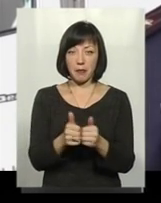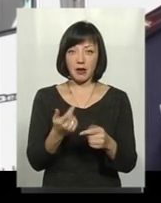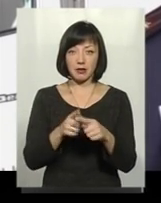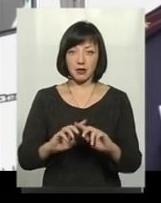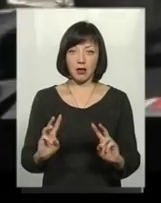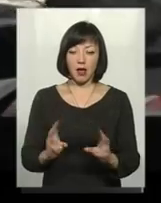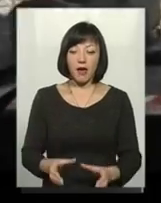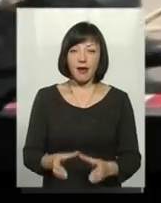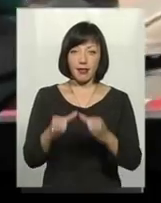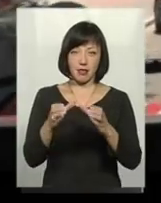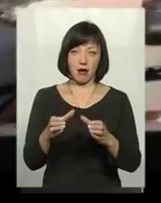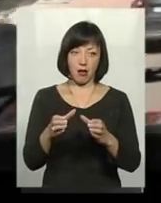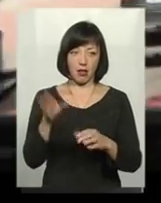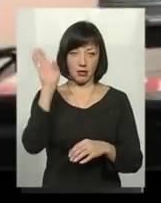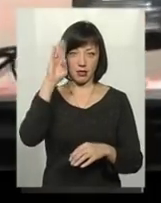цього гідранта.